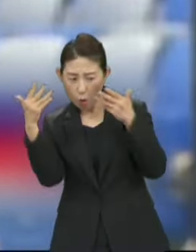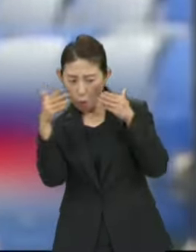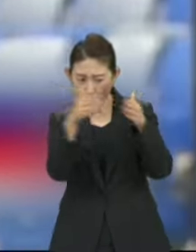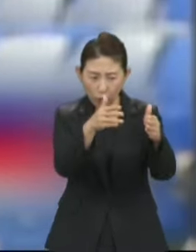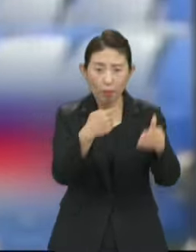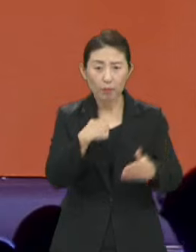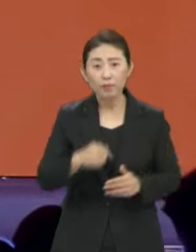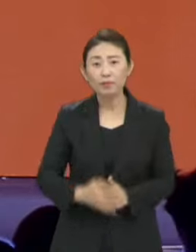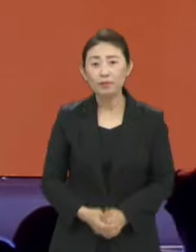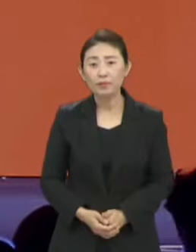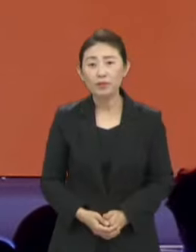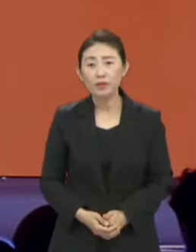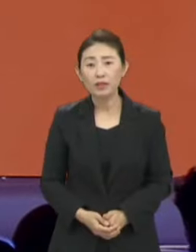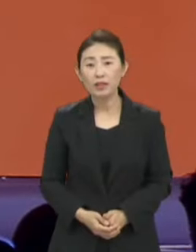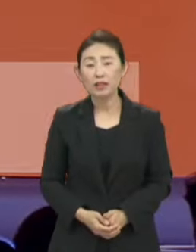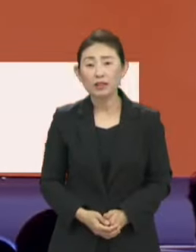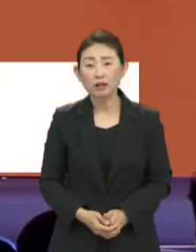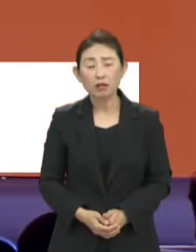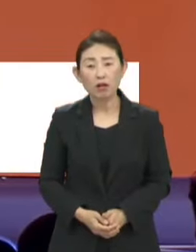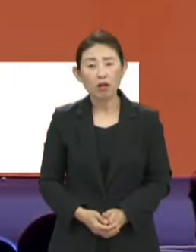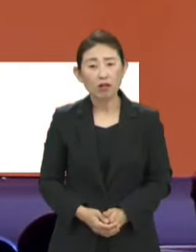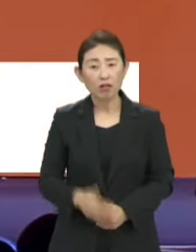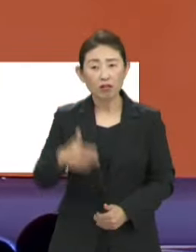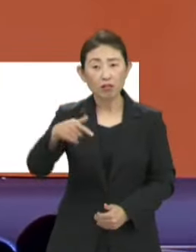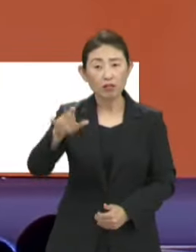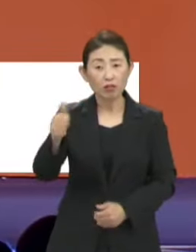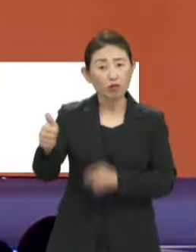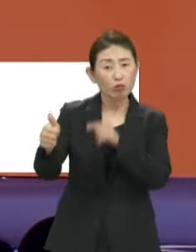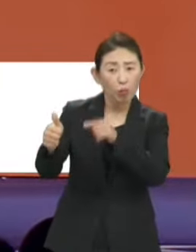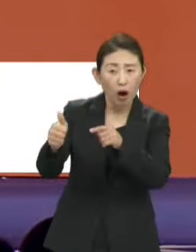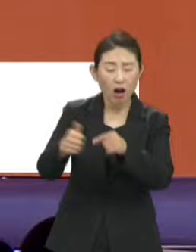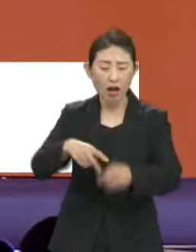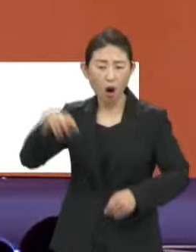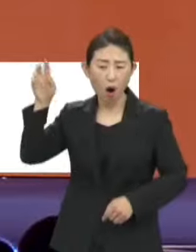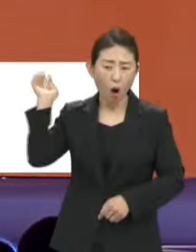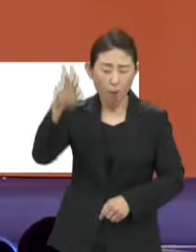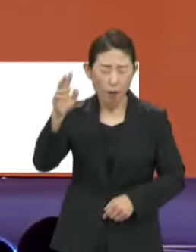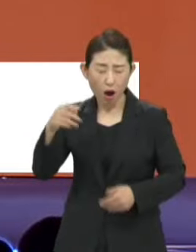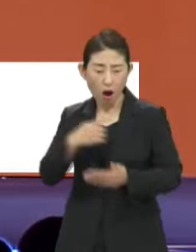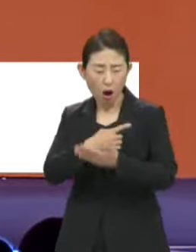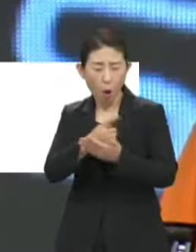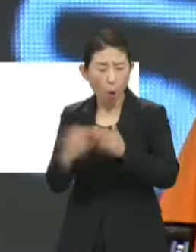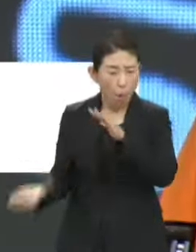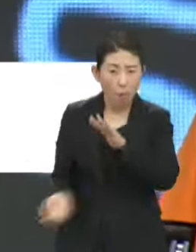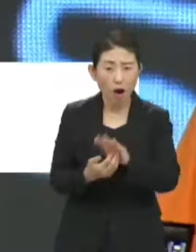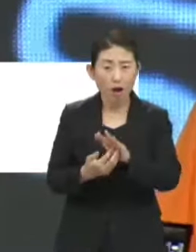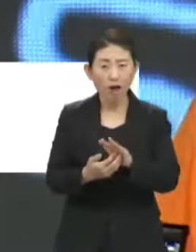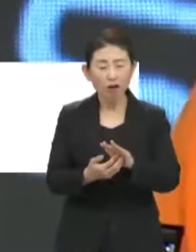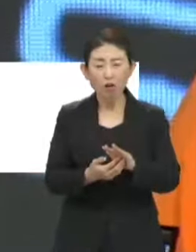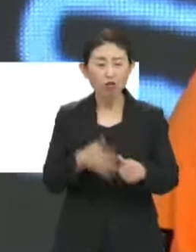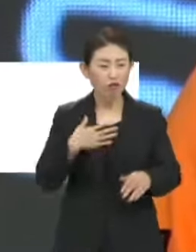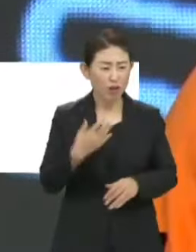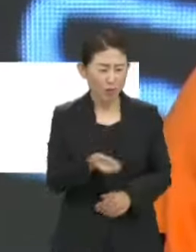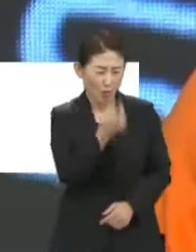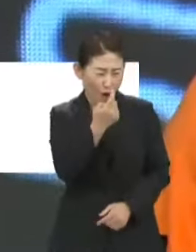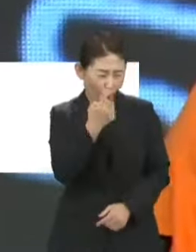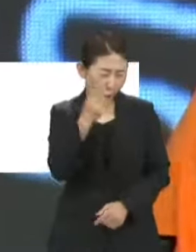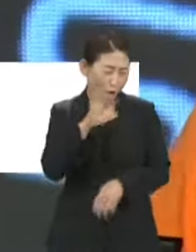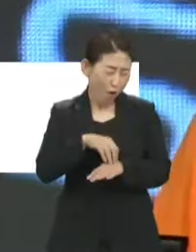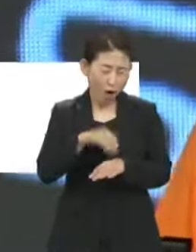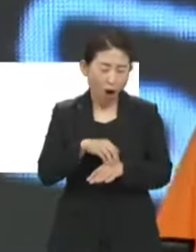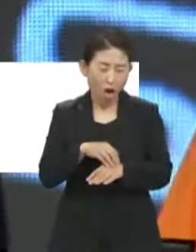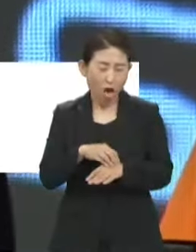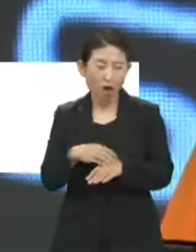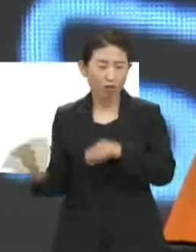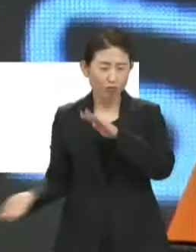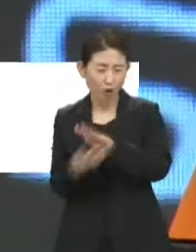받았습니다. 특히 정우주 선수가 가진 속구는 배운다고 해서 가질 수 있는 속구가 아니라고 판단을 했기